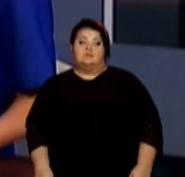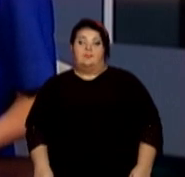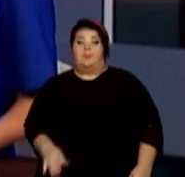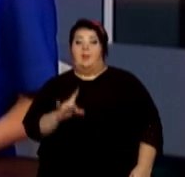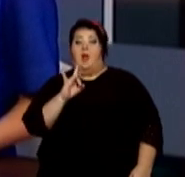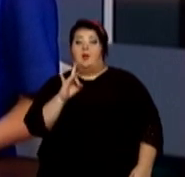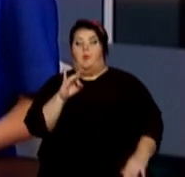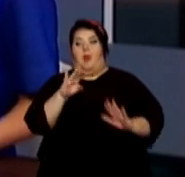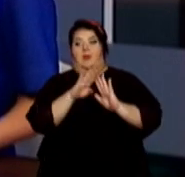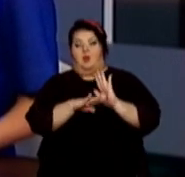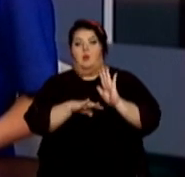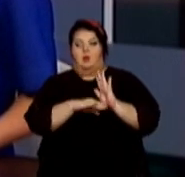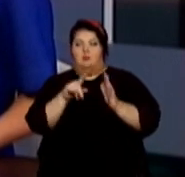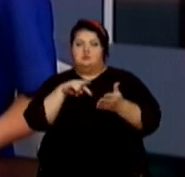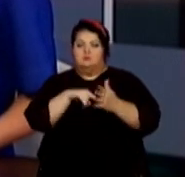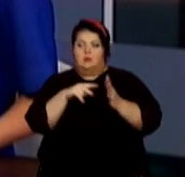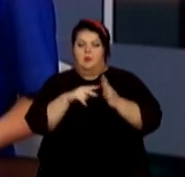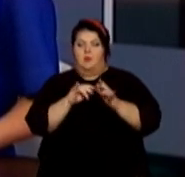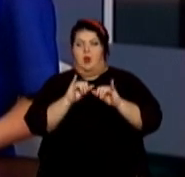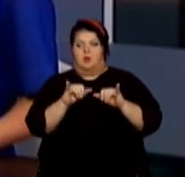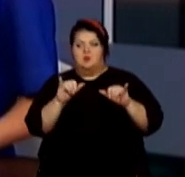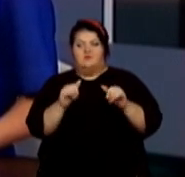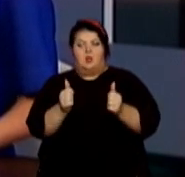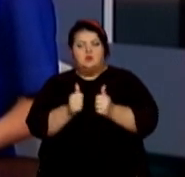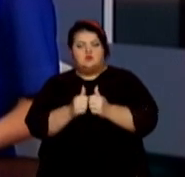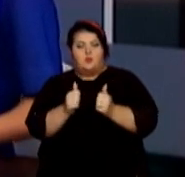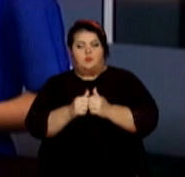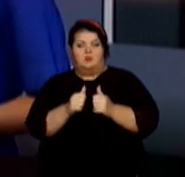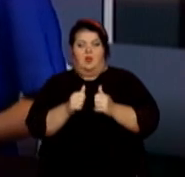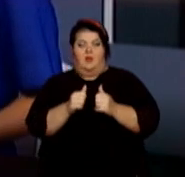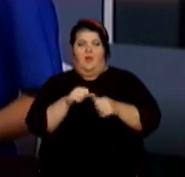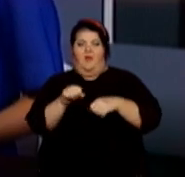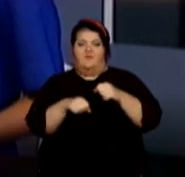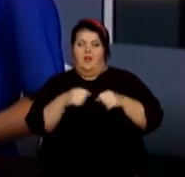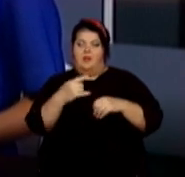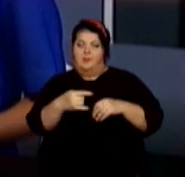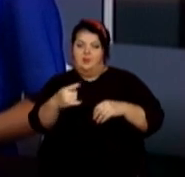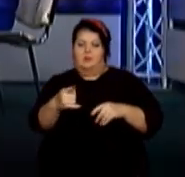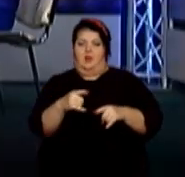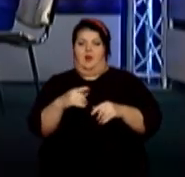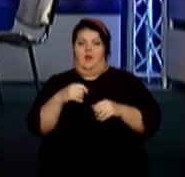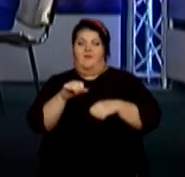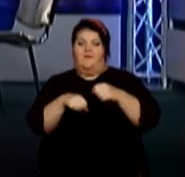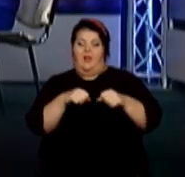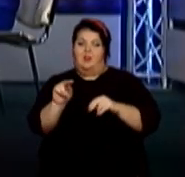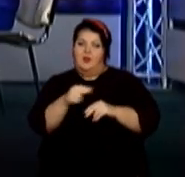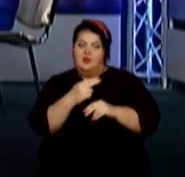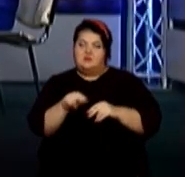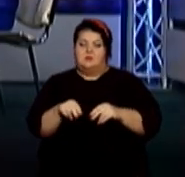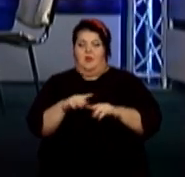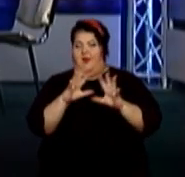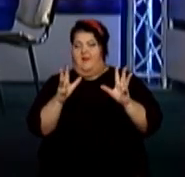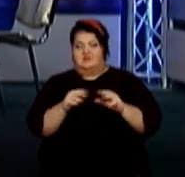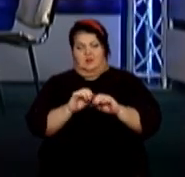Романе, програма передбачає розвиток супутньої велоінфраструктури, велопарковок, велоСТУ. Так, звісно, а взагалі не можна говорити